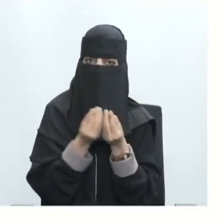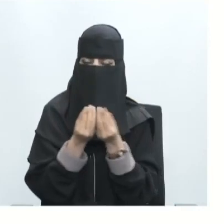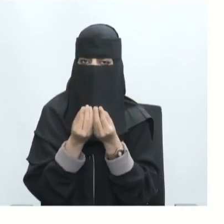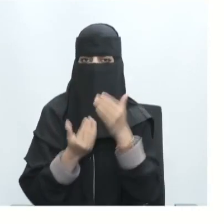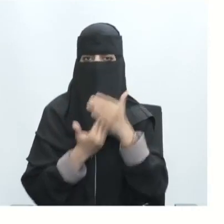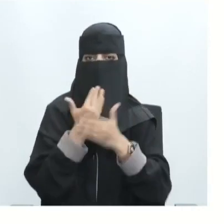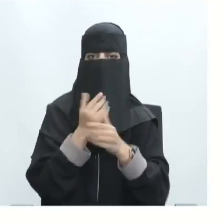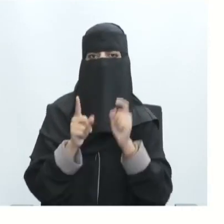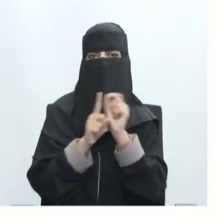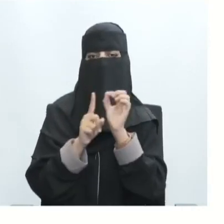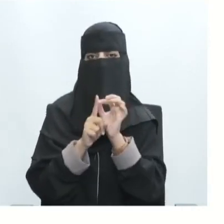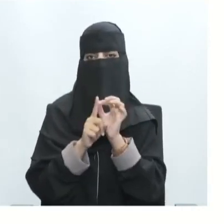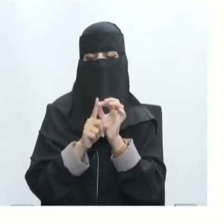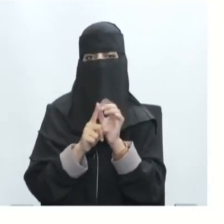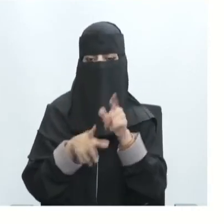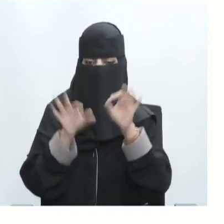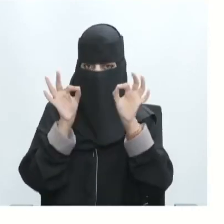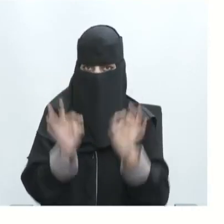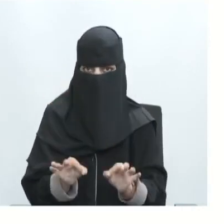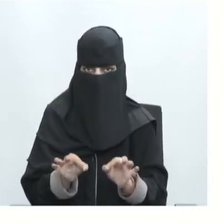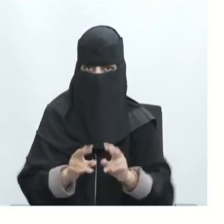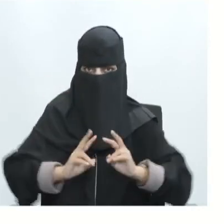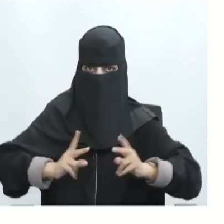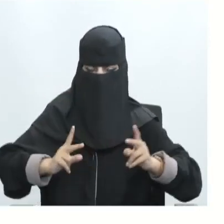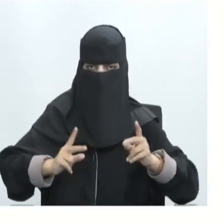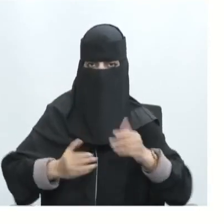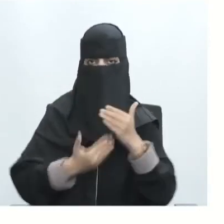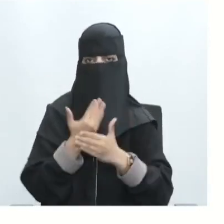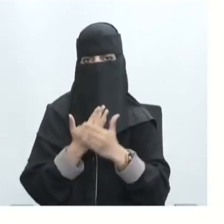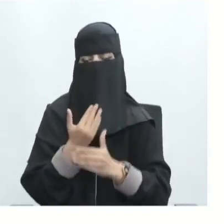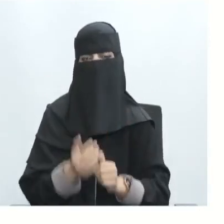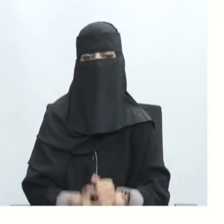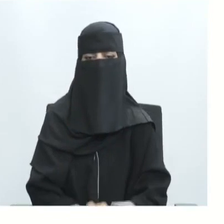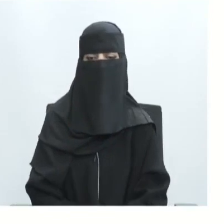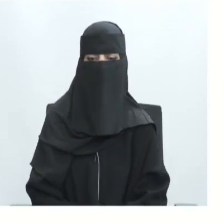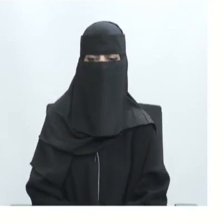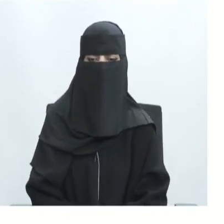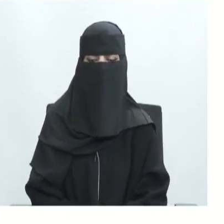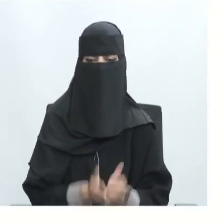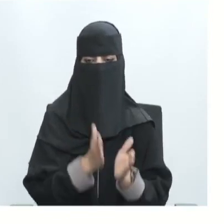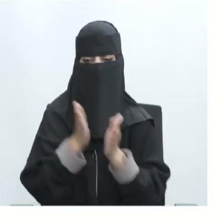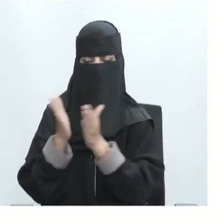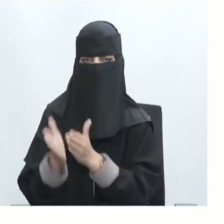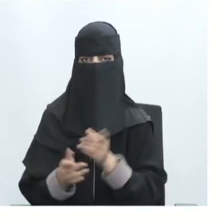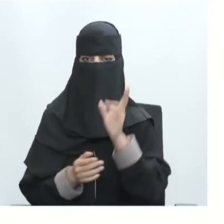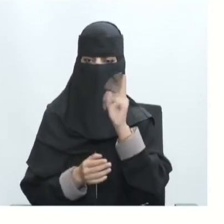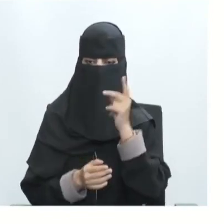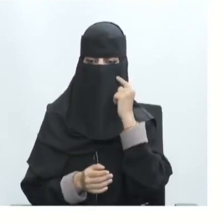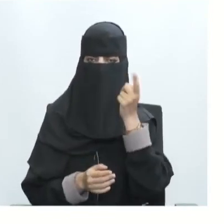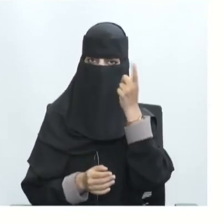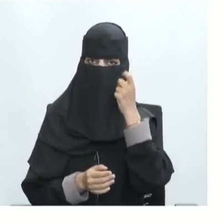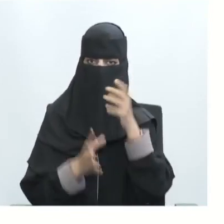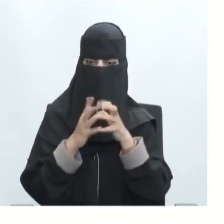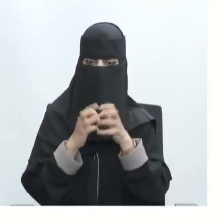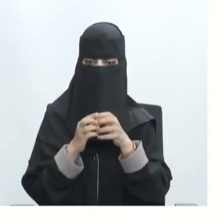الاهداف اذا المنطق متعدد ومت جدد افهم واحلل بناء على